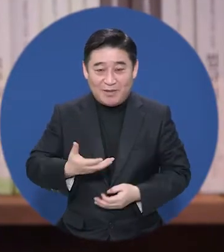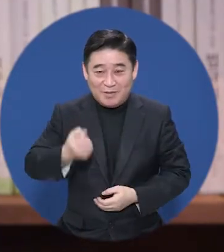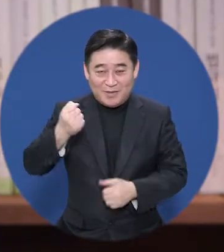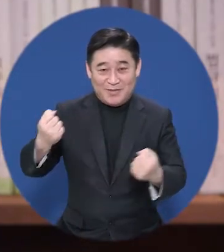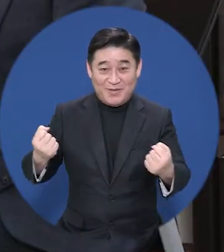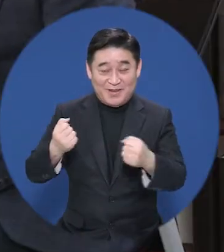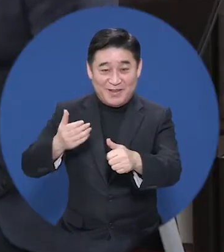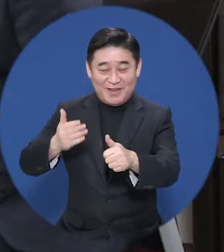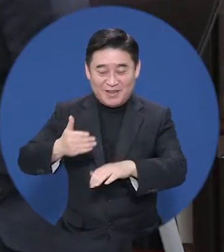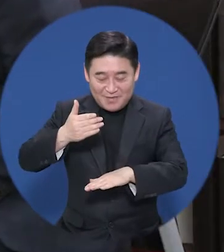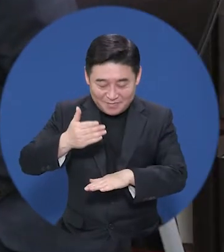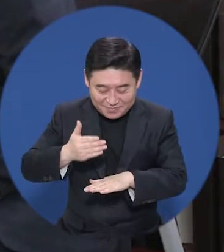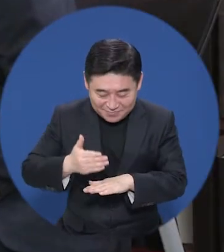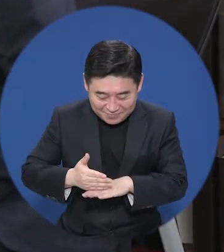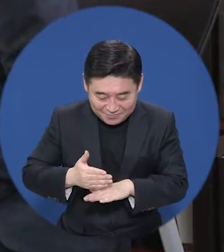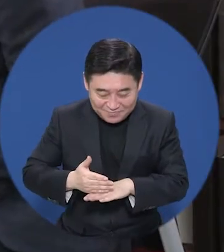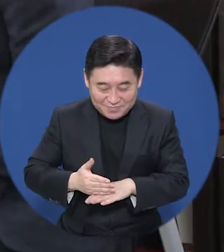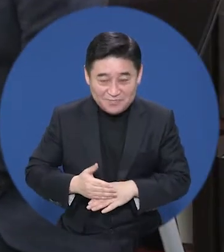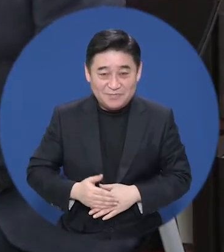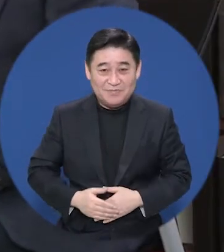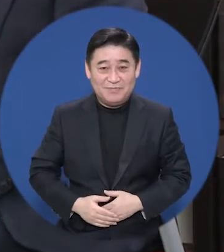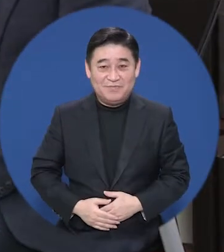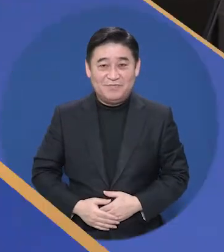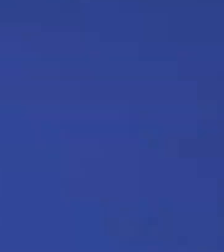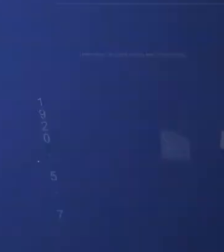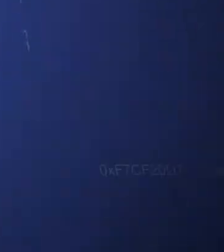건강하십시오. 네. 고맙습니다. 고맙습니다. 복 많이 받으십시오.